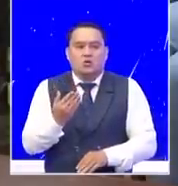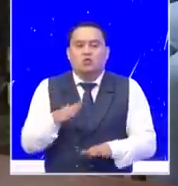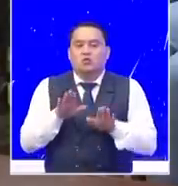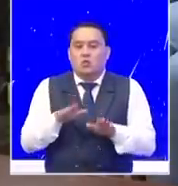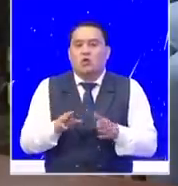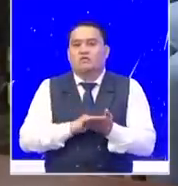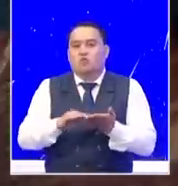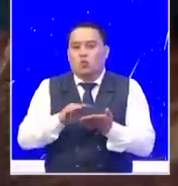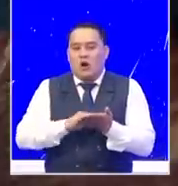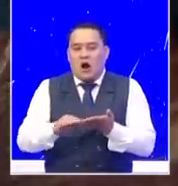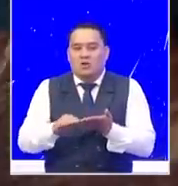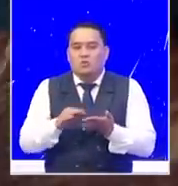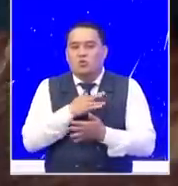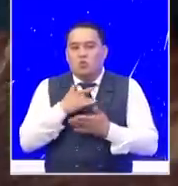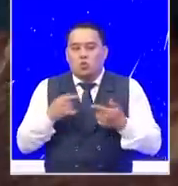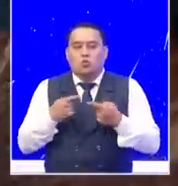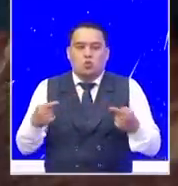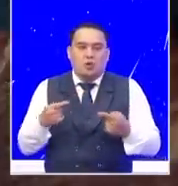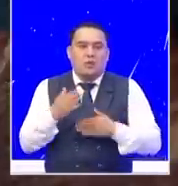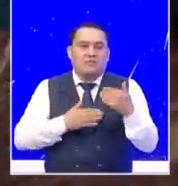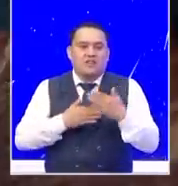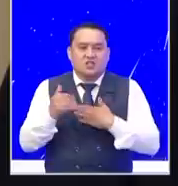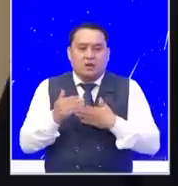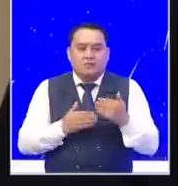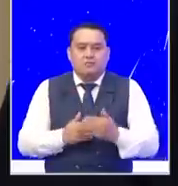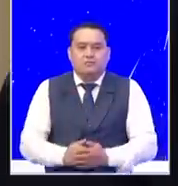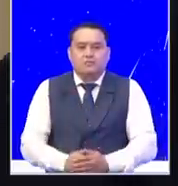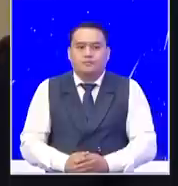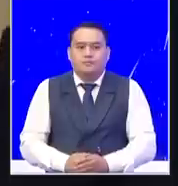только в журналистике, но и во многих других профессиях.